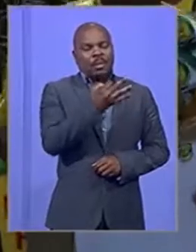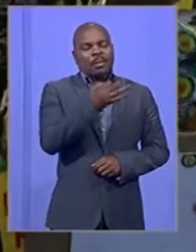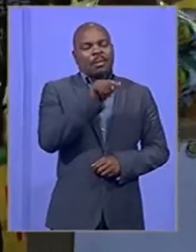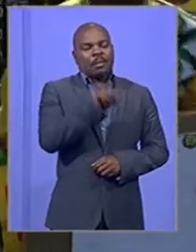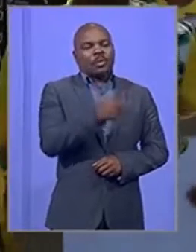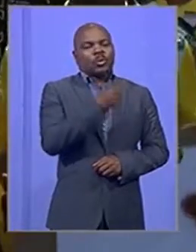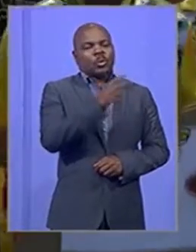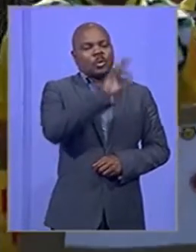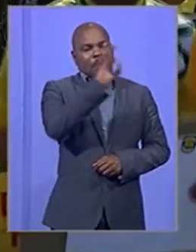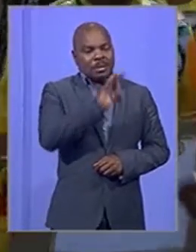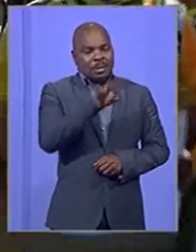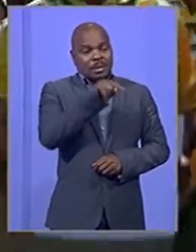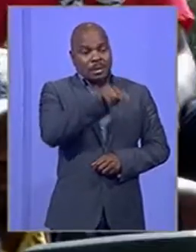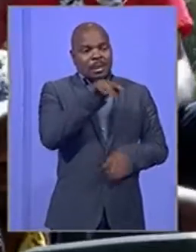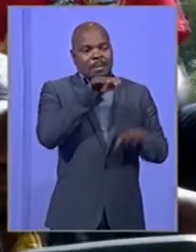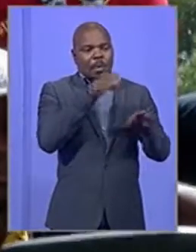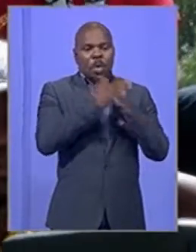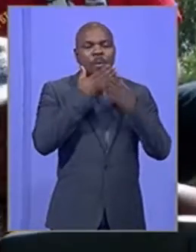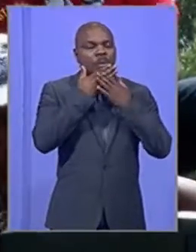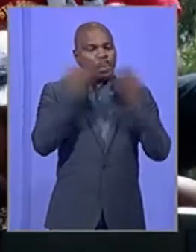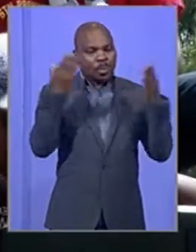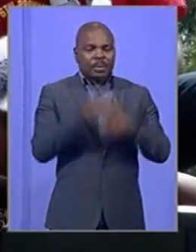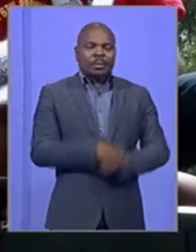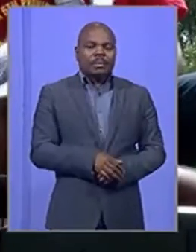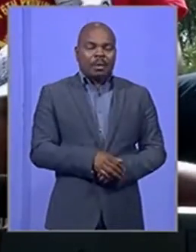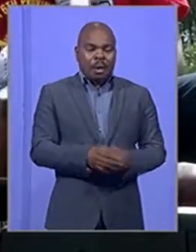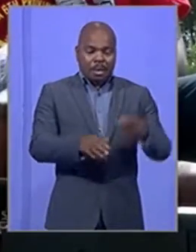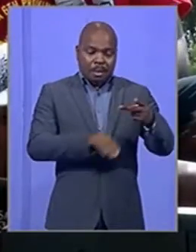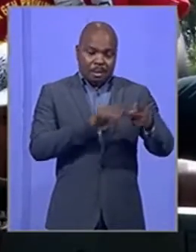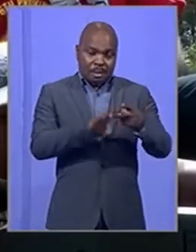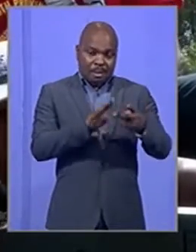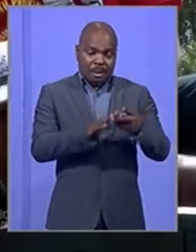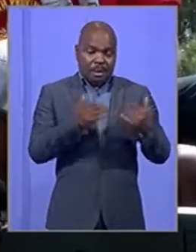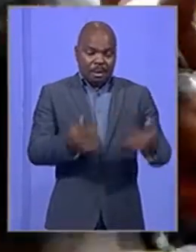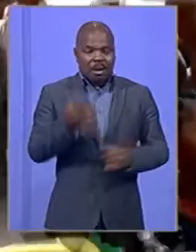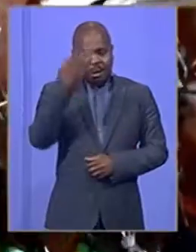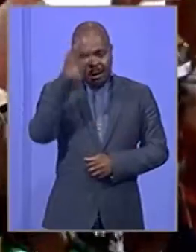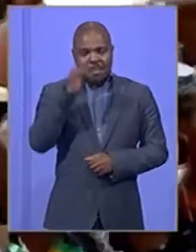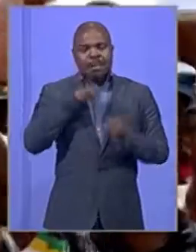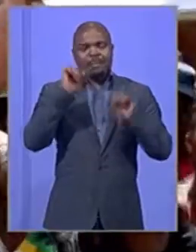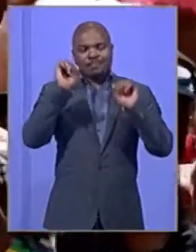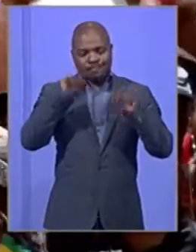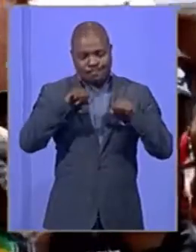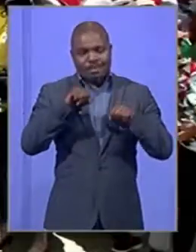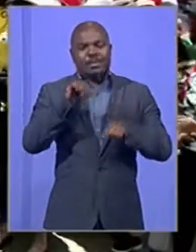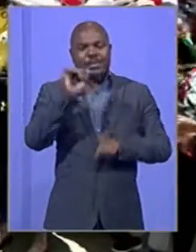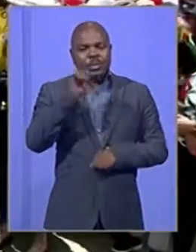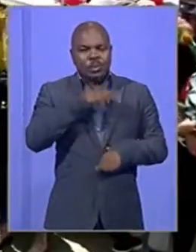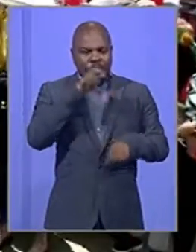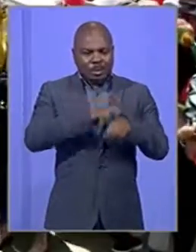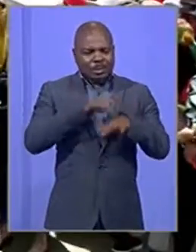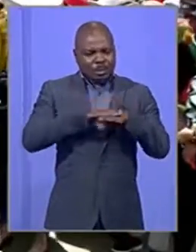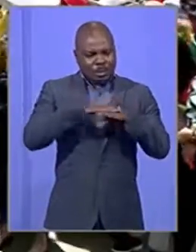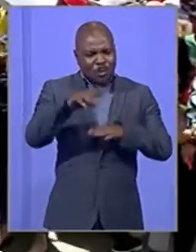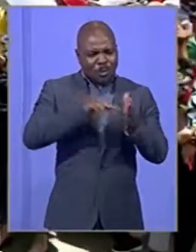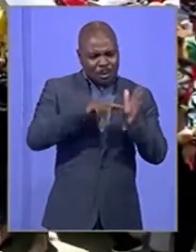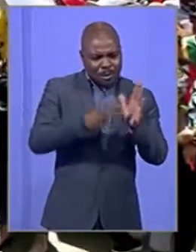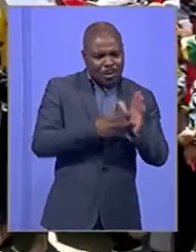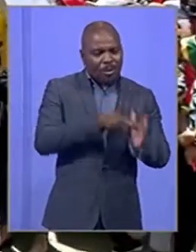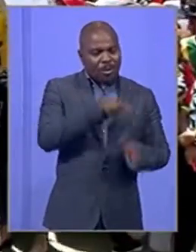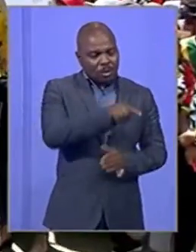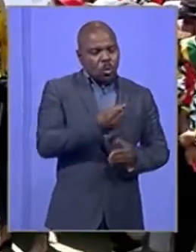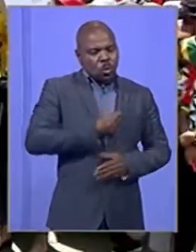23.2 tsa batho ba sa sebetseng. Ha ditaba di sa le mothating ona, mmuso o dumetse hore ho hlokeha mekutu e kenelletseng hore